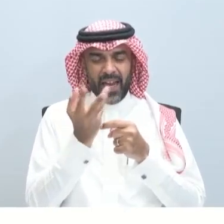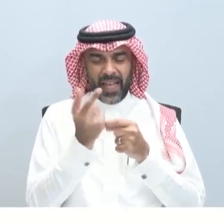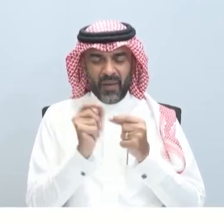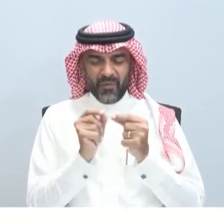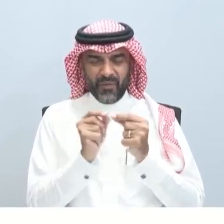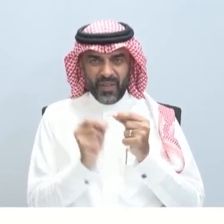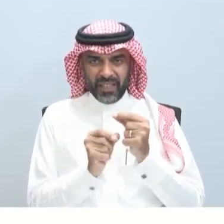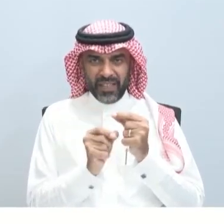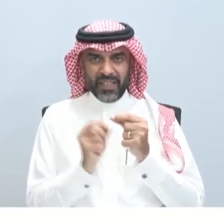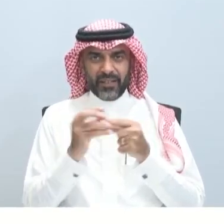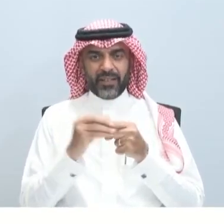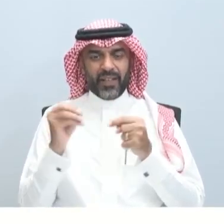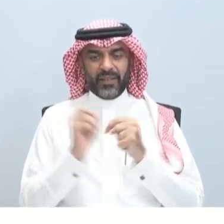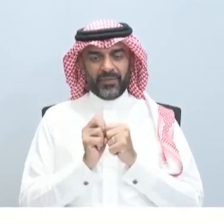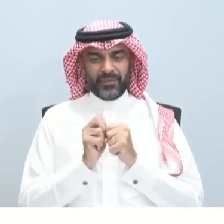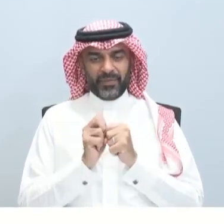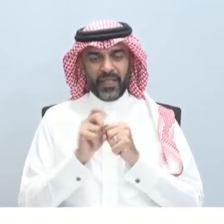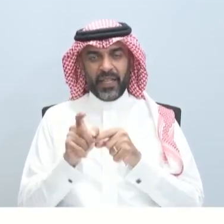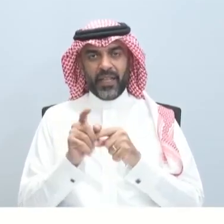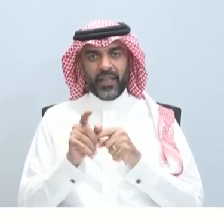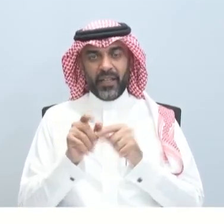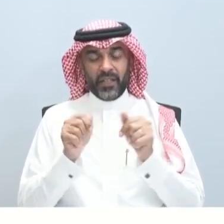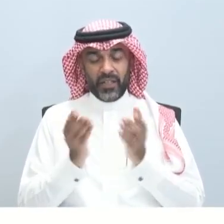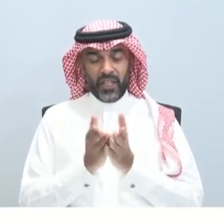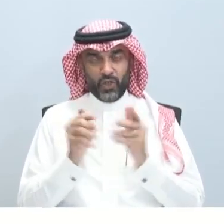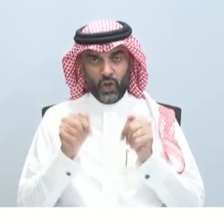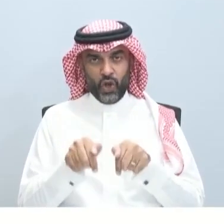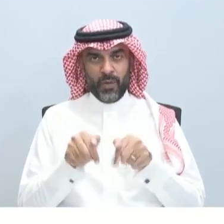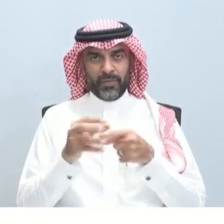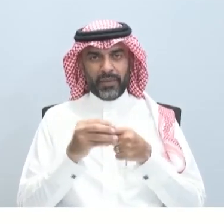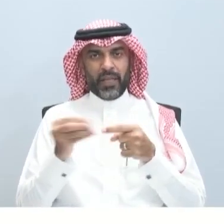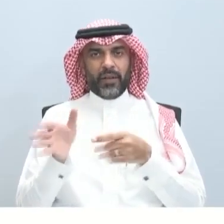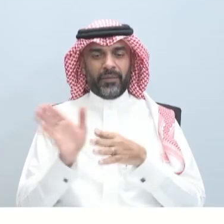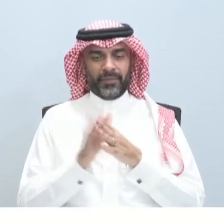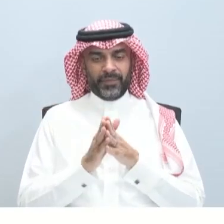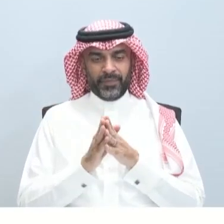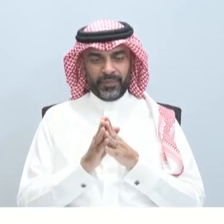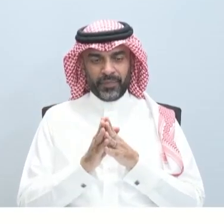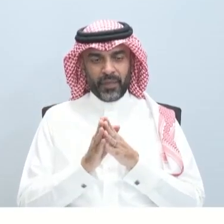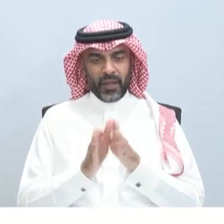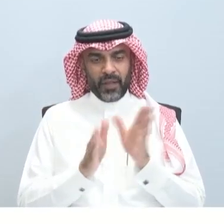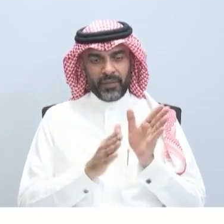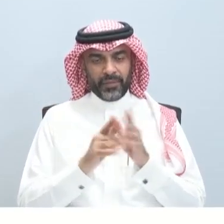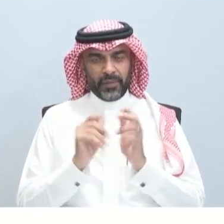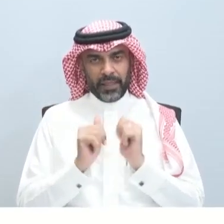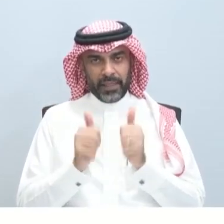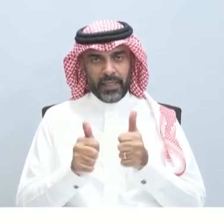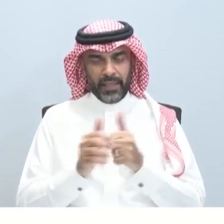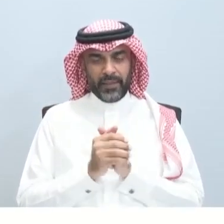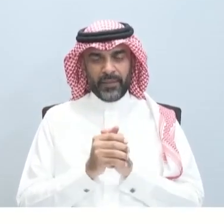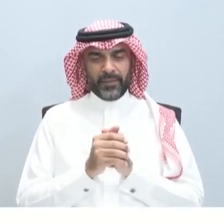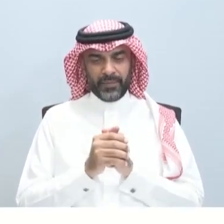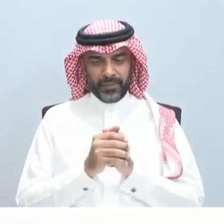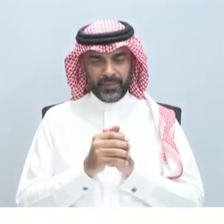اذا فكره درس اليوم اطرح الكسور العشريه ننتقل واياكم الى فقره استعد وهنا